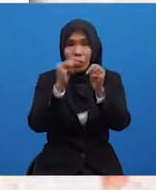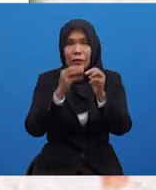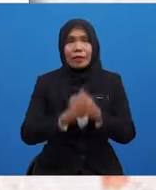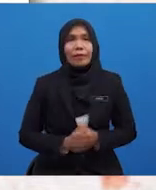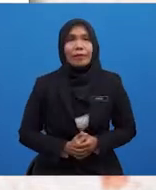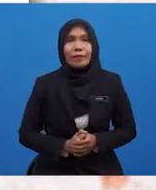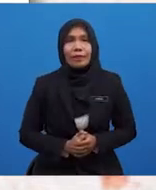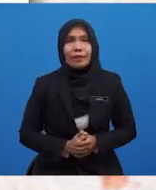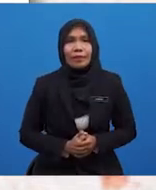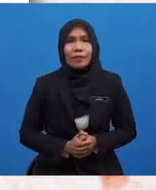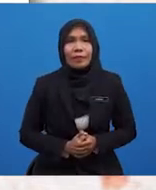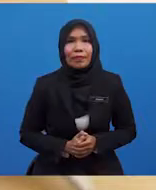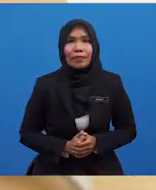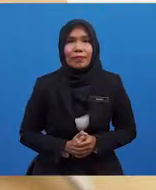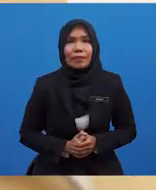tersebut.